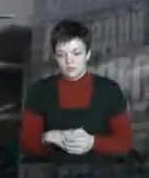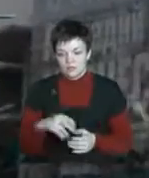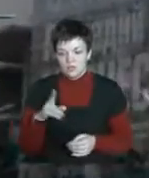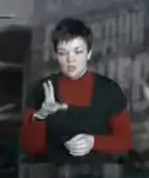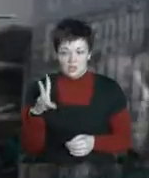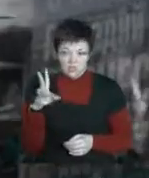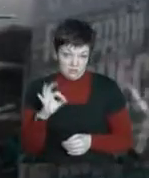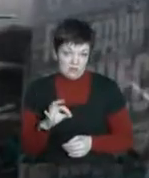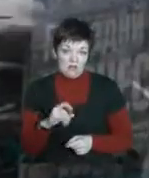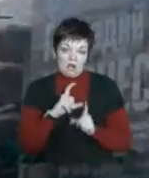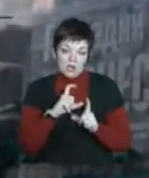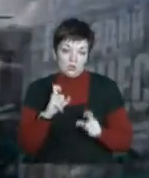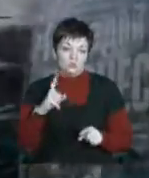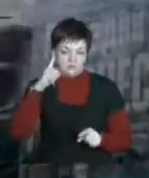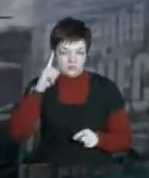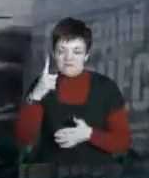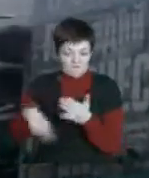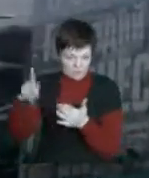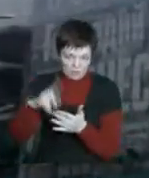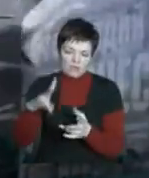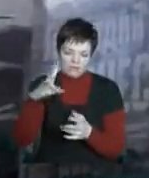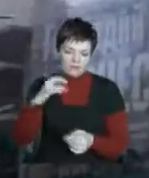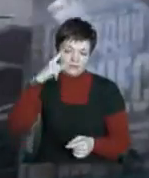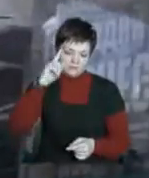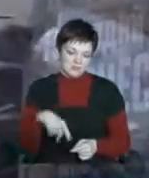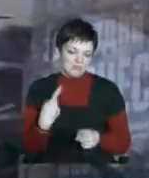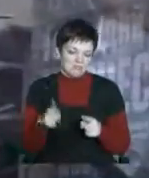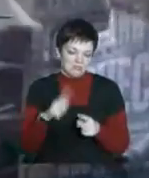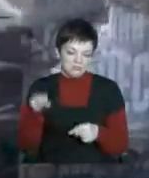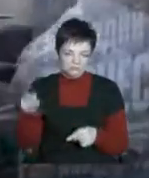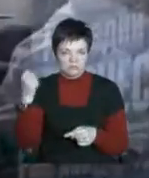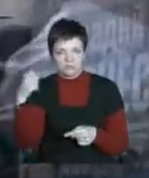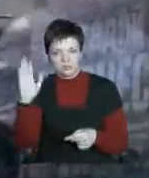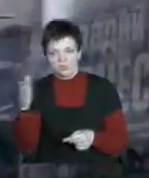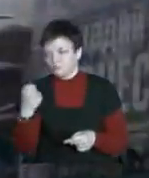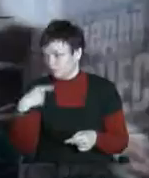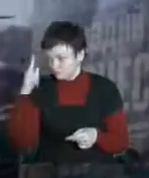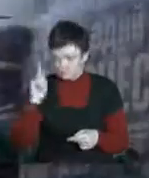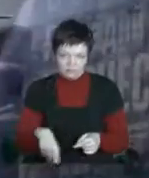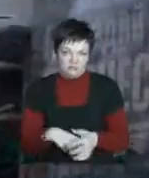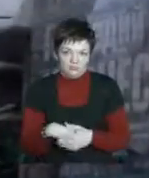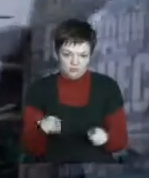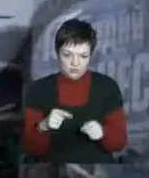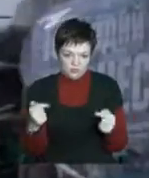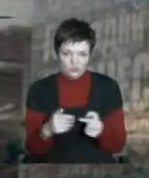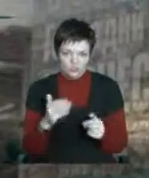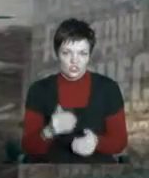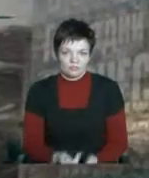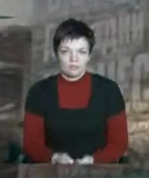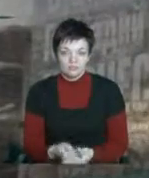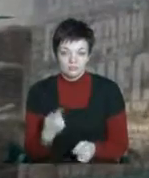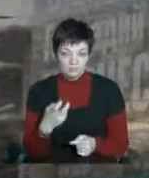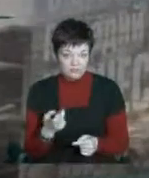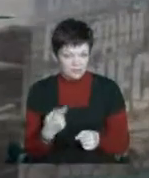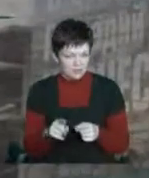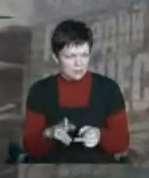достанется именно Кернесу, соглашалось более 40% опрошенных харьковчан. Парадокс? Вовсе нет, если вспомнить,